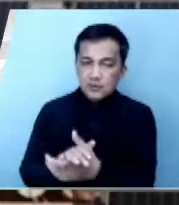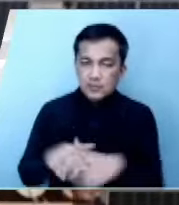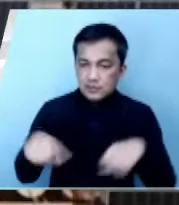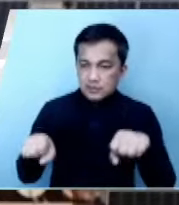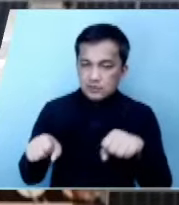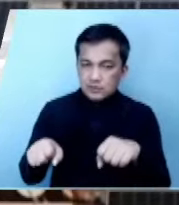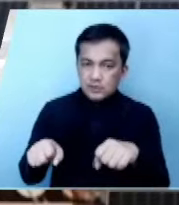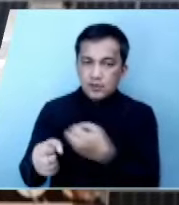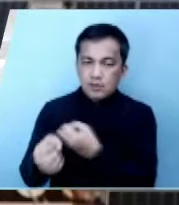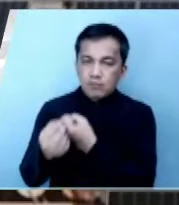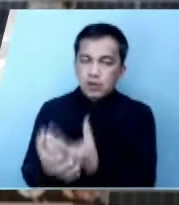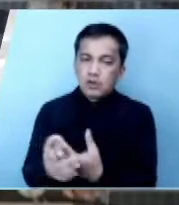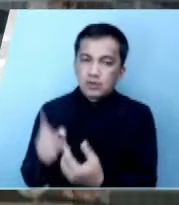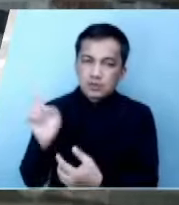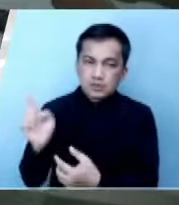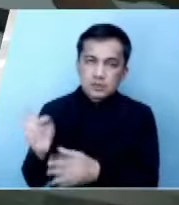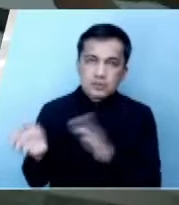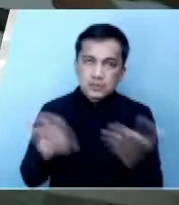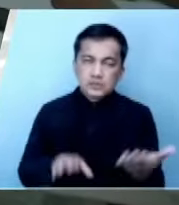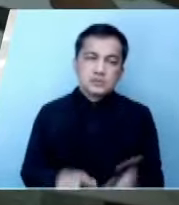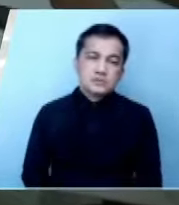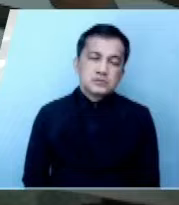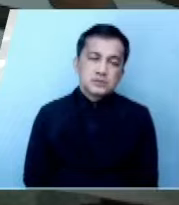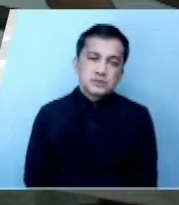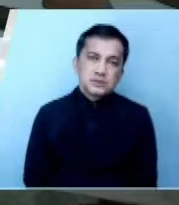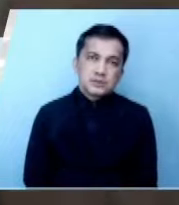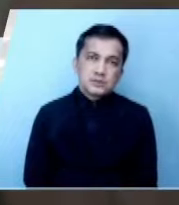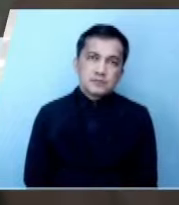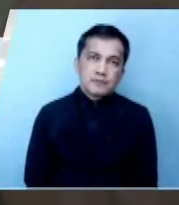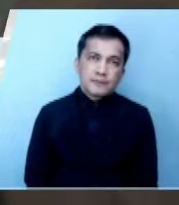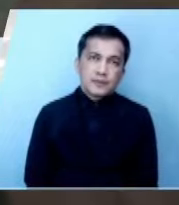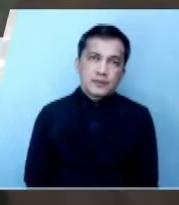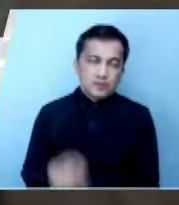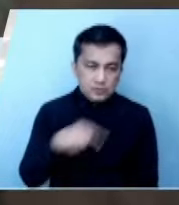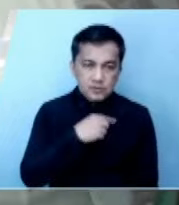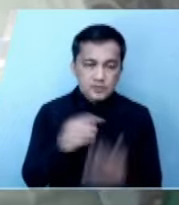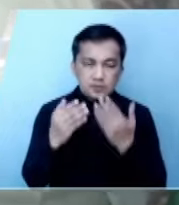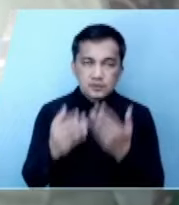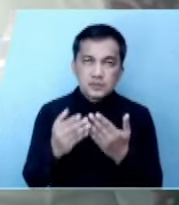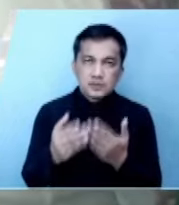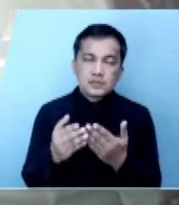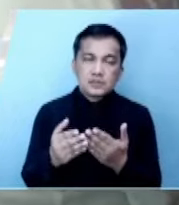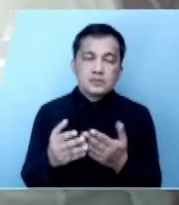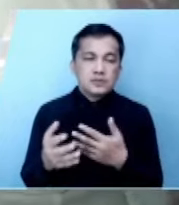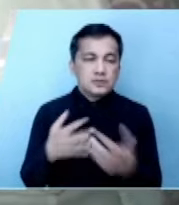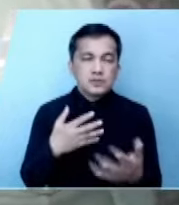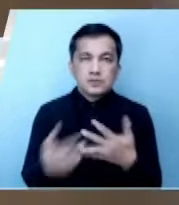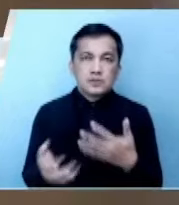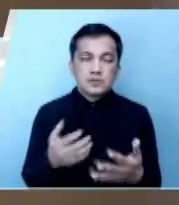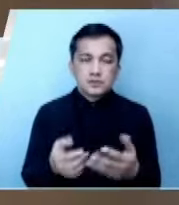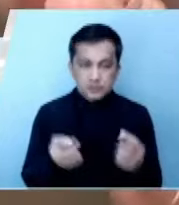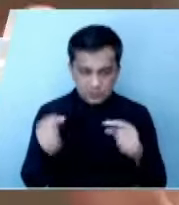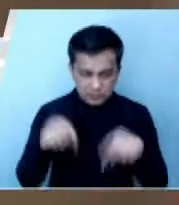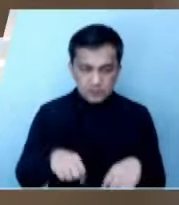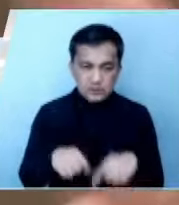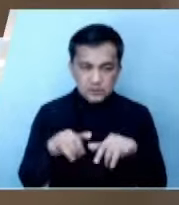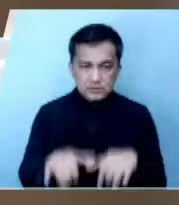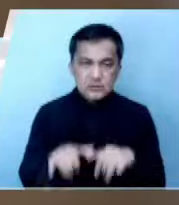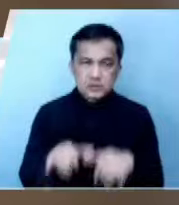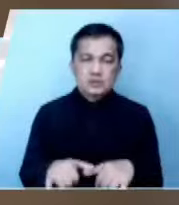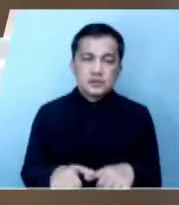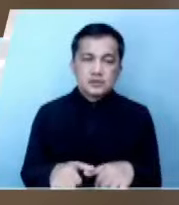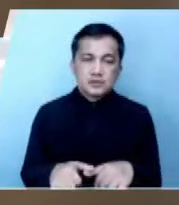naman nila, namatay. Nagpapasalamat din kami sa Allah na at least na kahit papano, nandito pa rin kami at